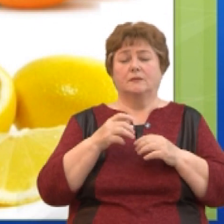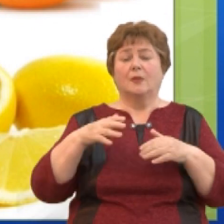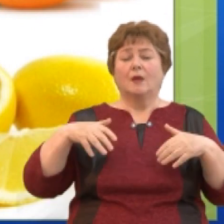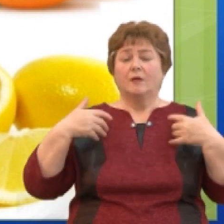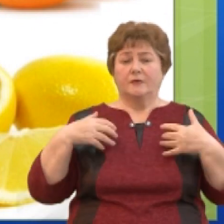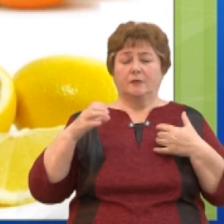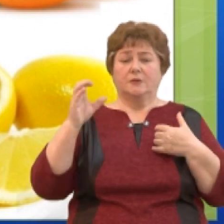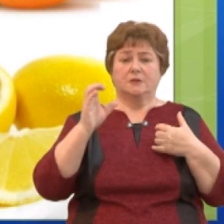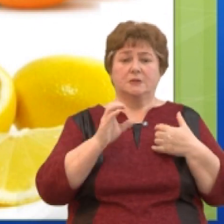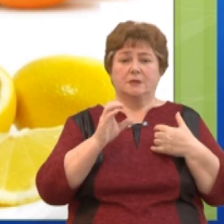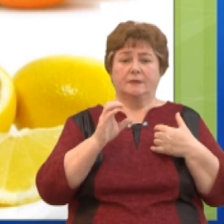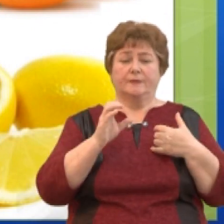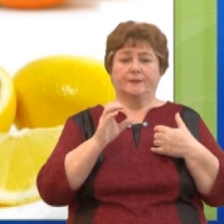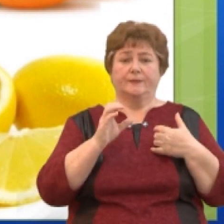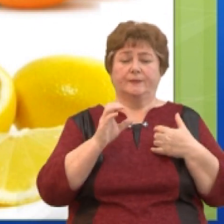Витамин С